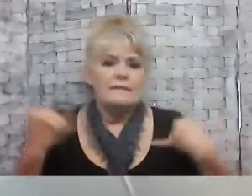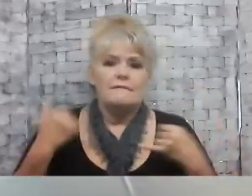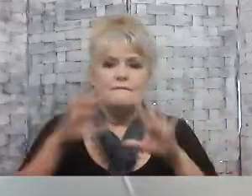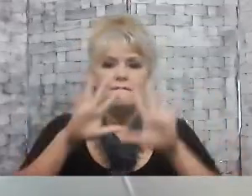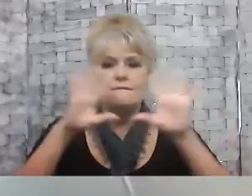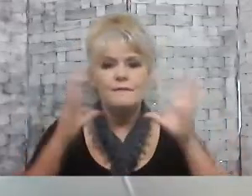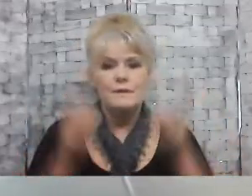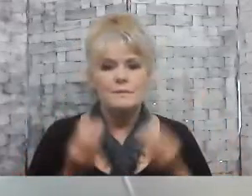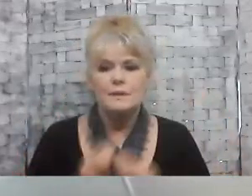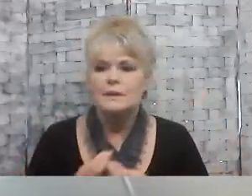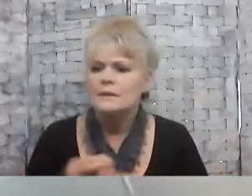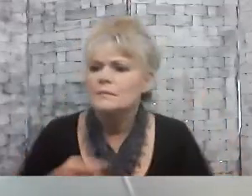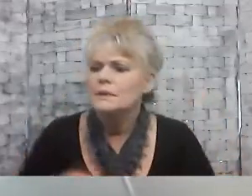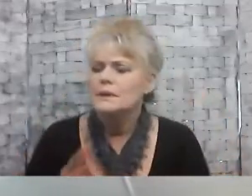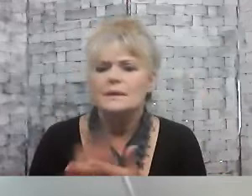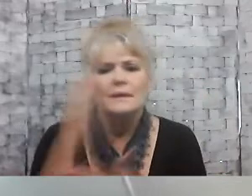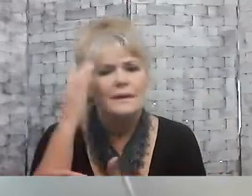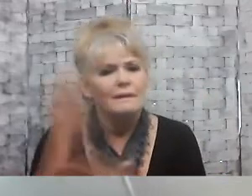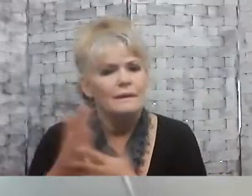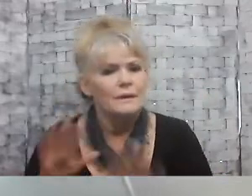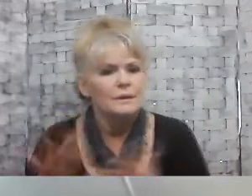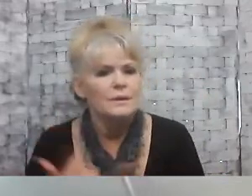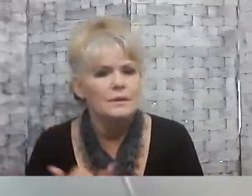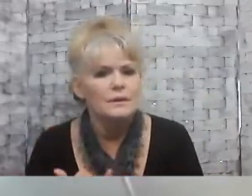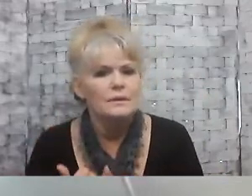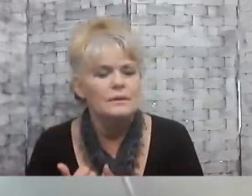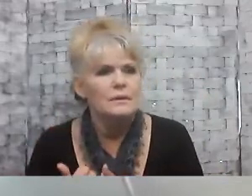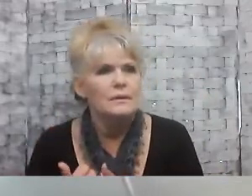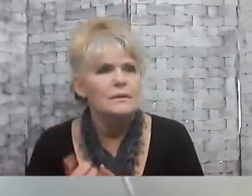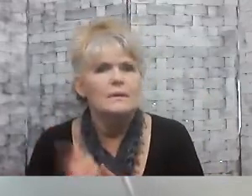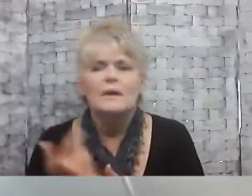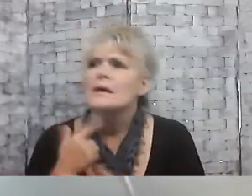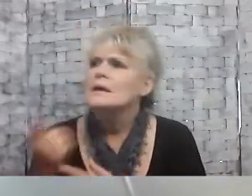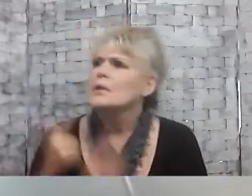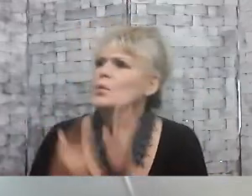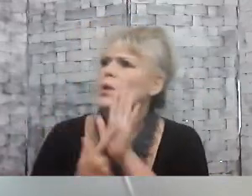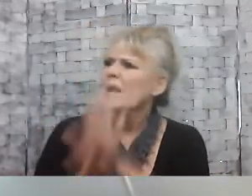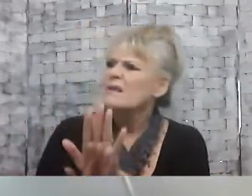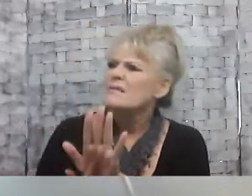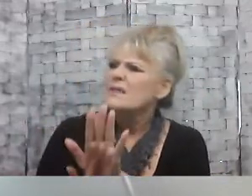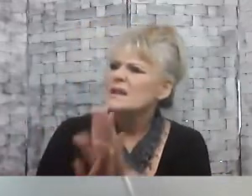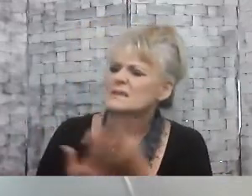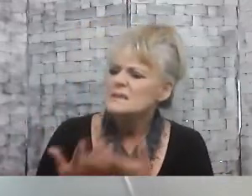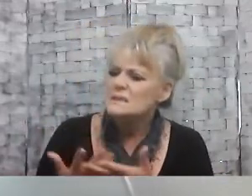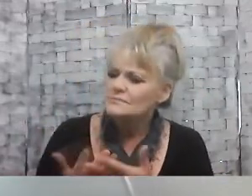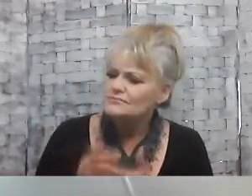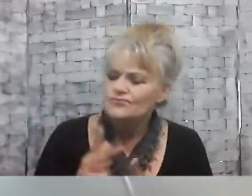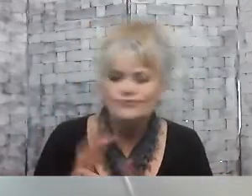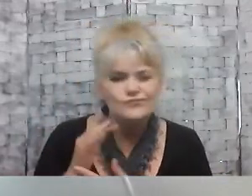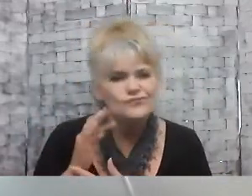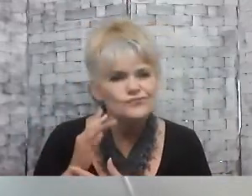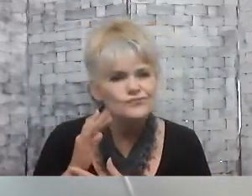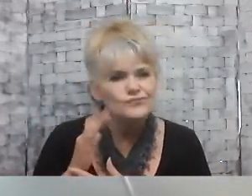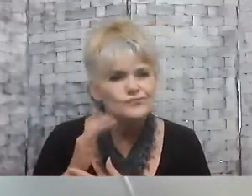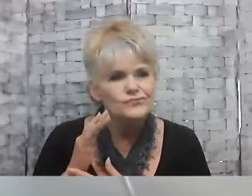mense, is nou sy disippels of vir al die mense, gaan wys,